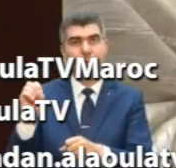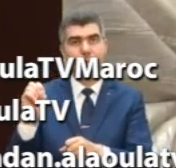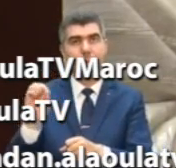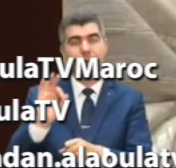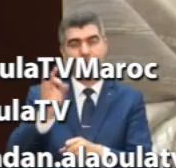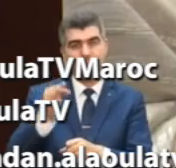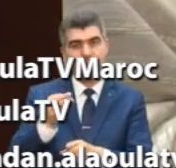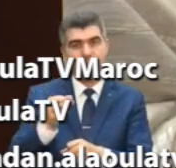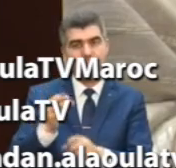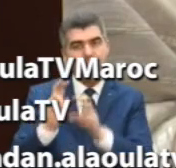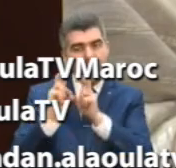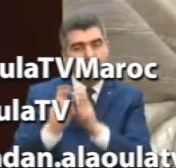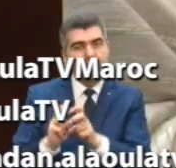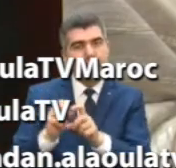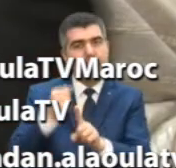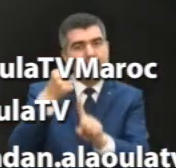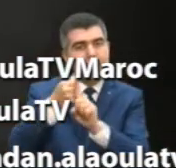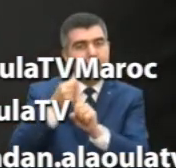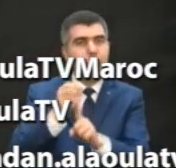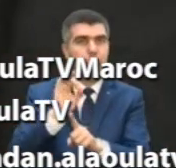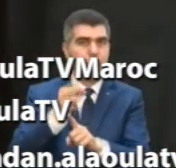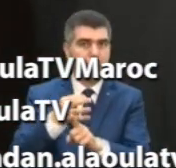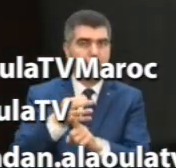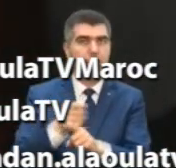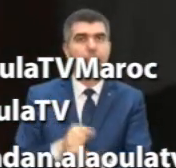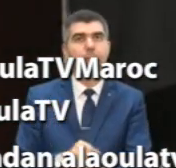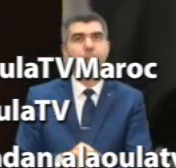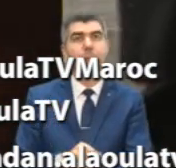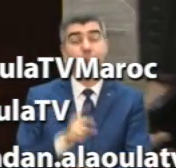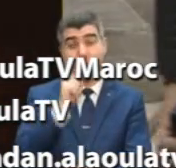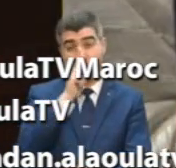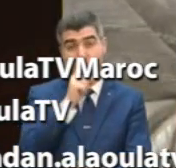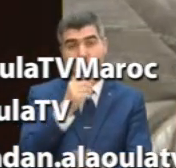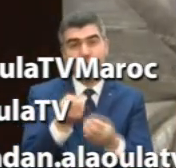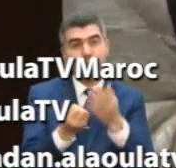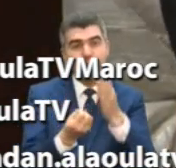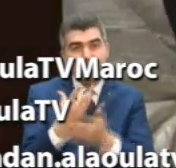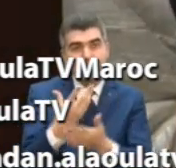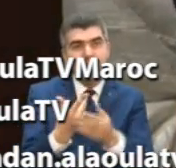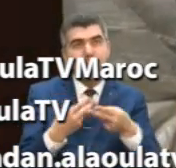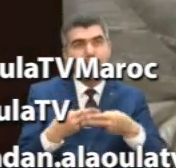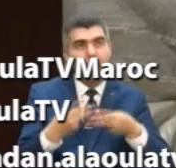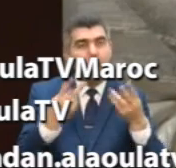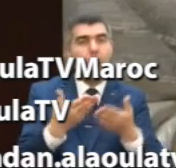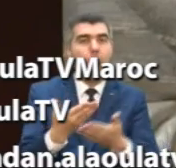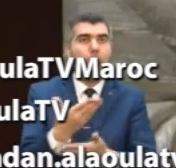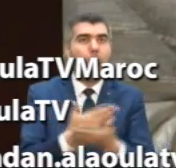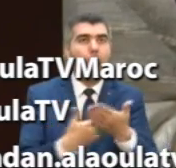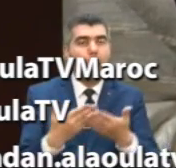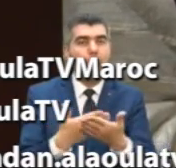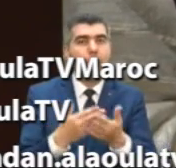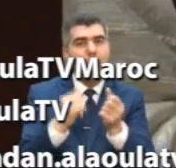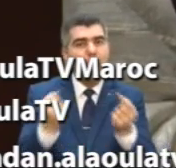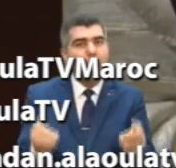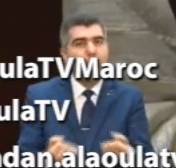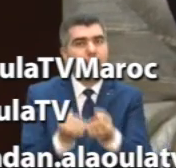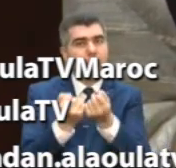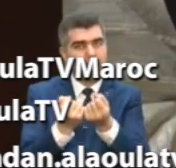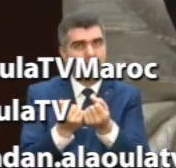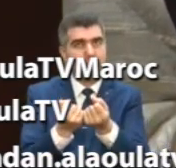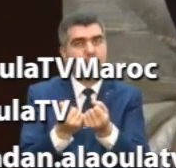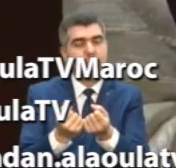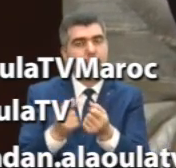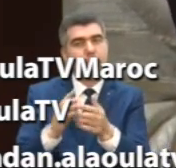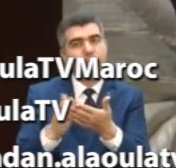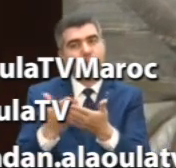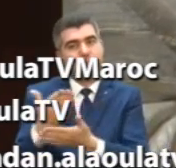واحد التاخر، ونشتغل على اذا واحد الدفعه جديده واعاده انطلاقه والنهوض بهذا القطاع في اطار واحد